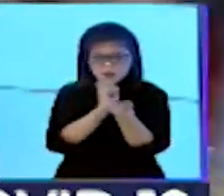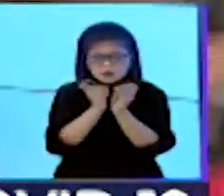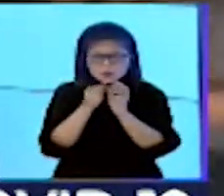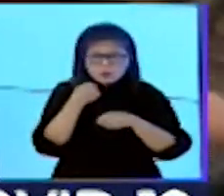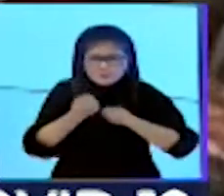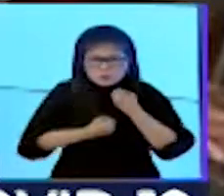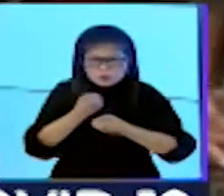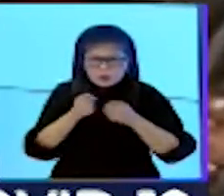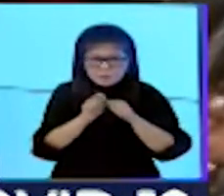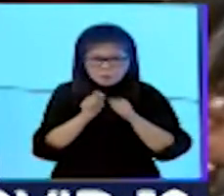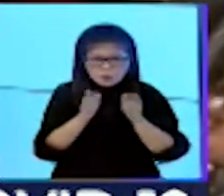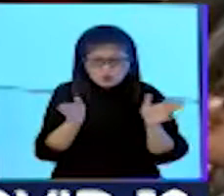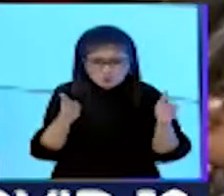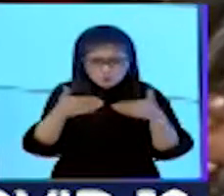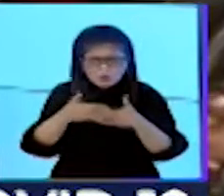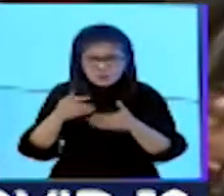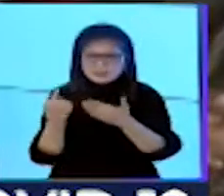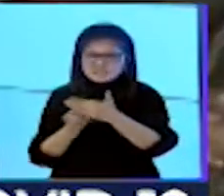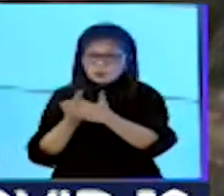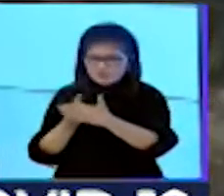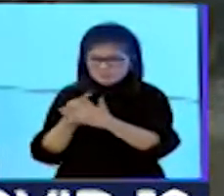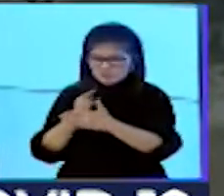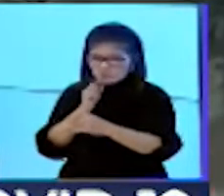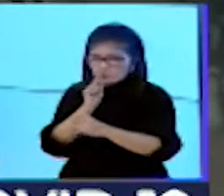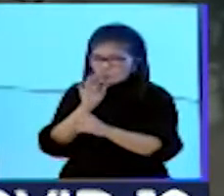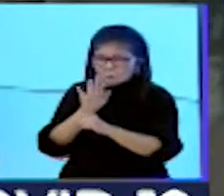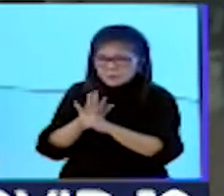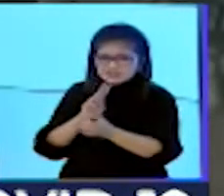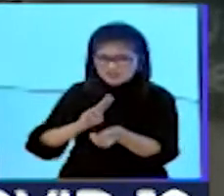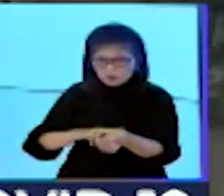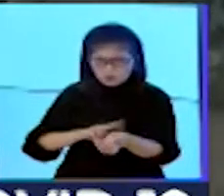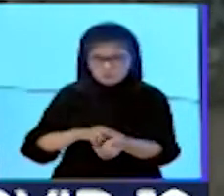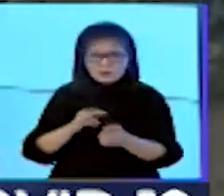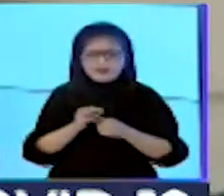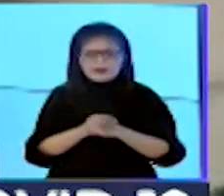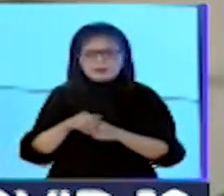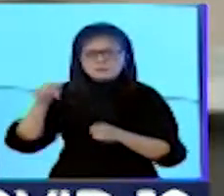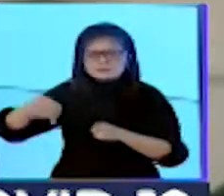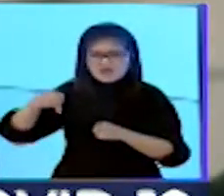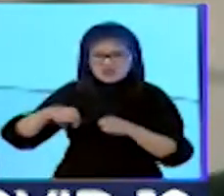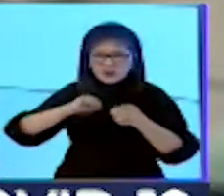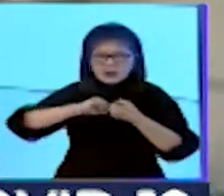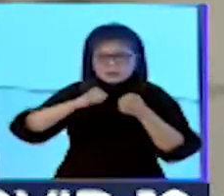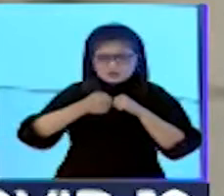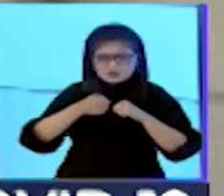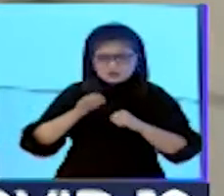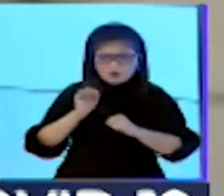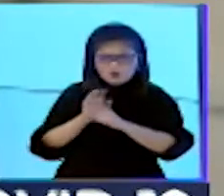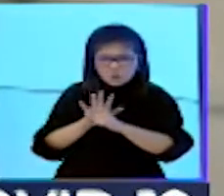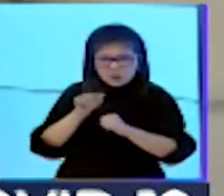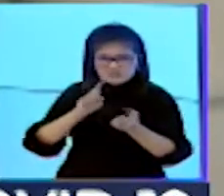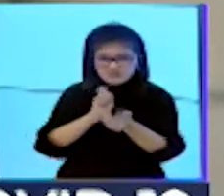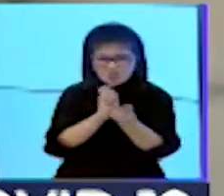perawatan khusus bagi pasien COVID-19. Sementara itu, hingga saat ini, kasus COVID-19 di Sidoarjo tercatat